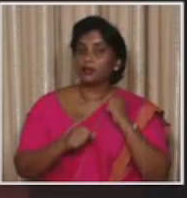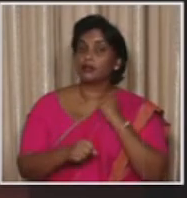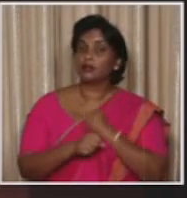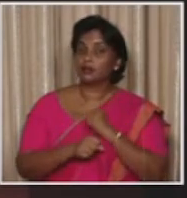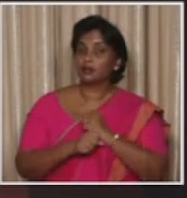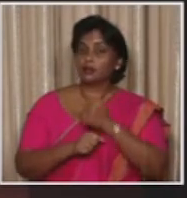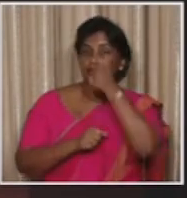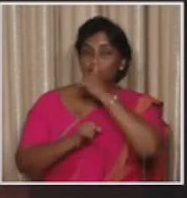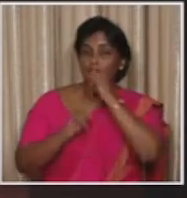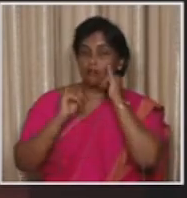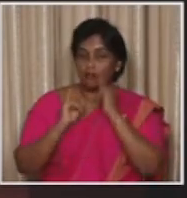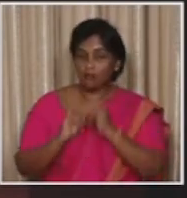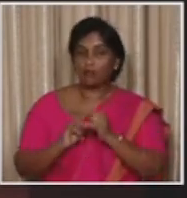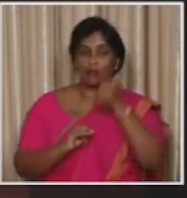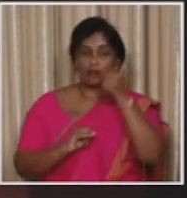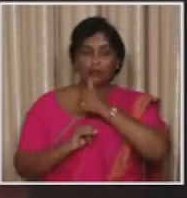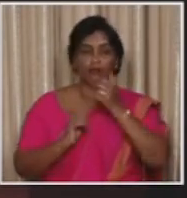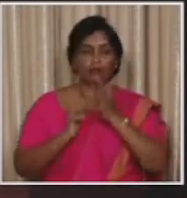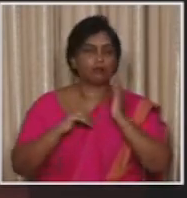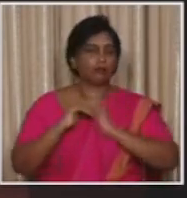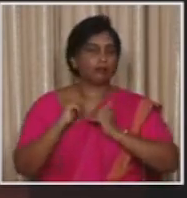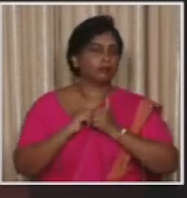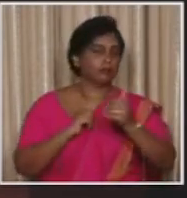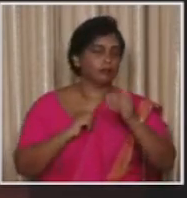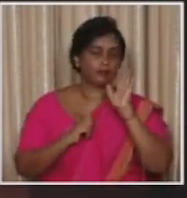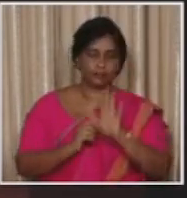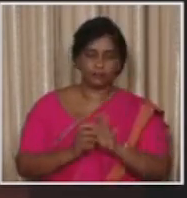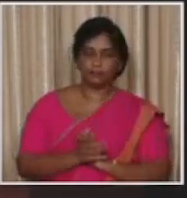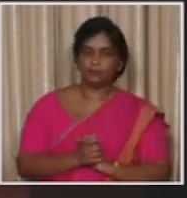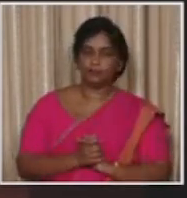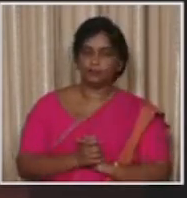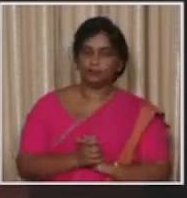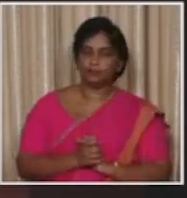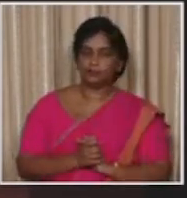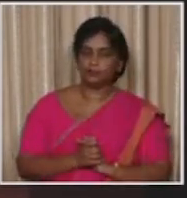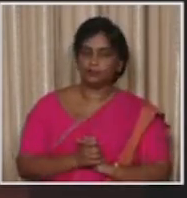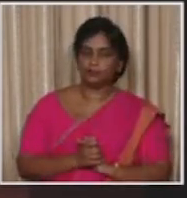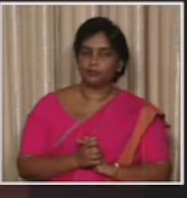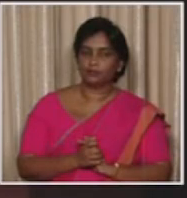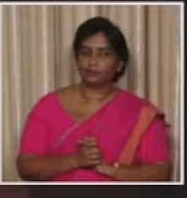රජයේ දූෂණය, වංචාව, හොරකම ක්‍රියාත්මක කරපු නිසා.